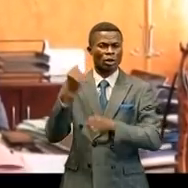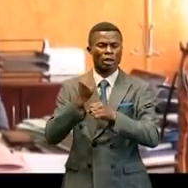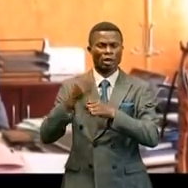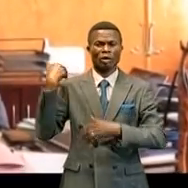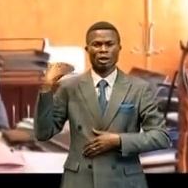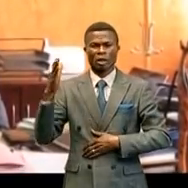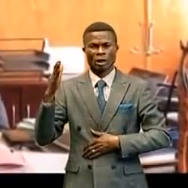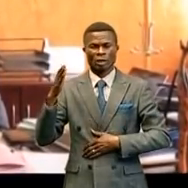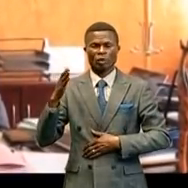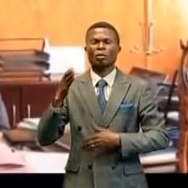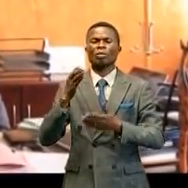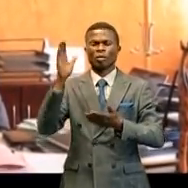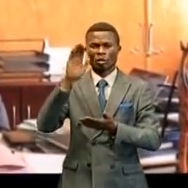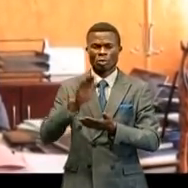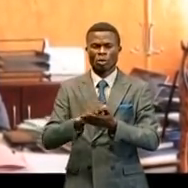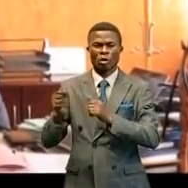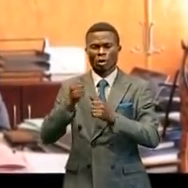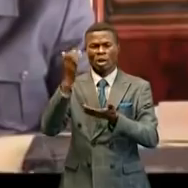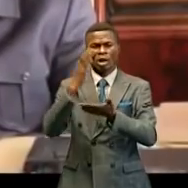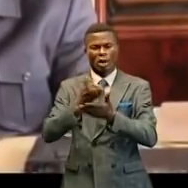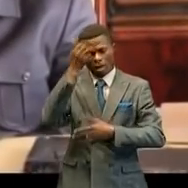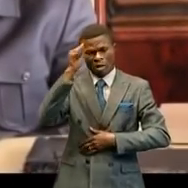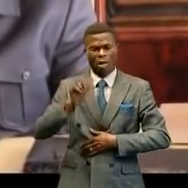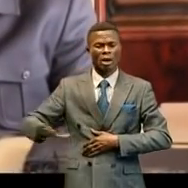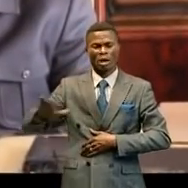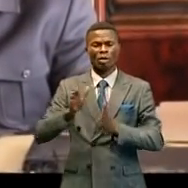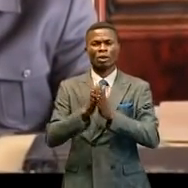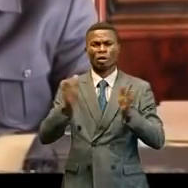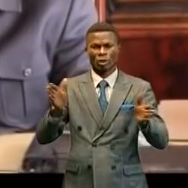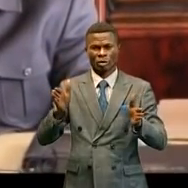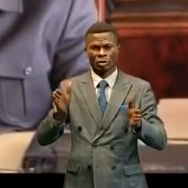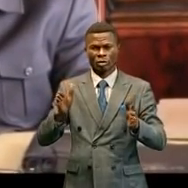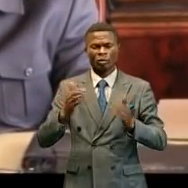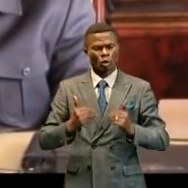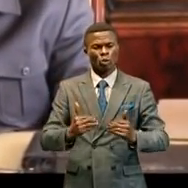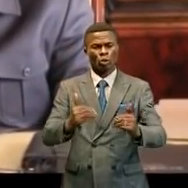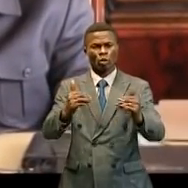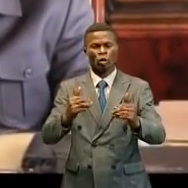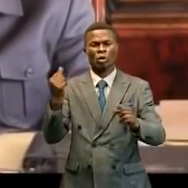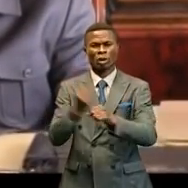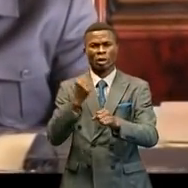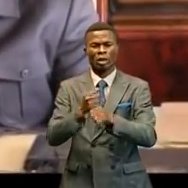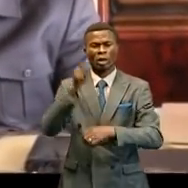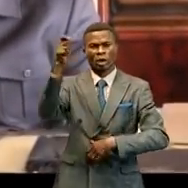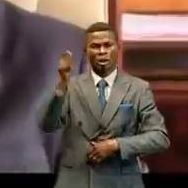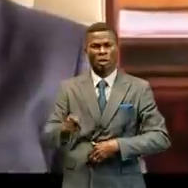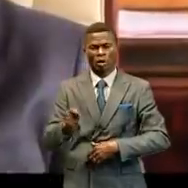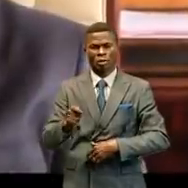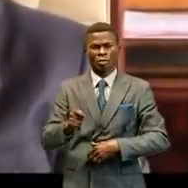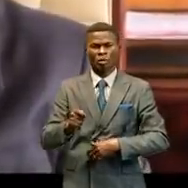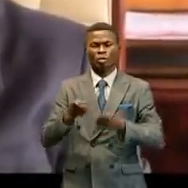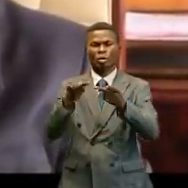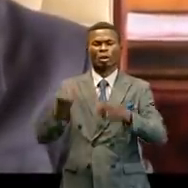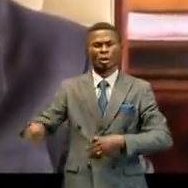public de radicaliser leur mouvement de grève sur toute l'étendue du pays et la poursuite des opérations militaires